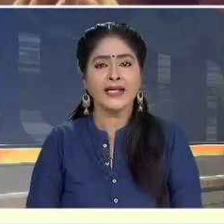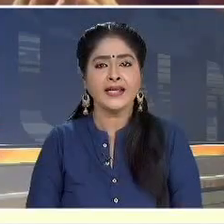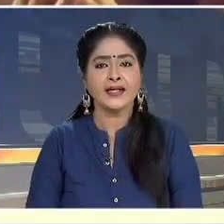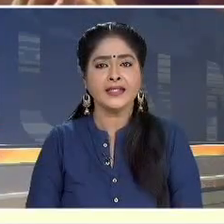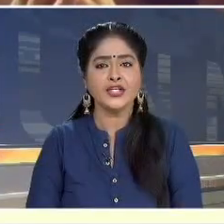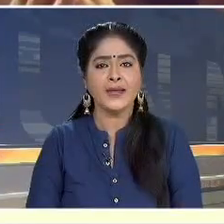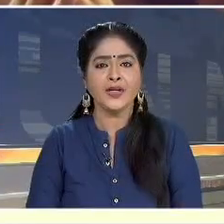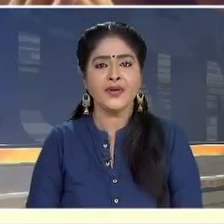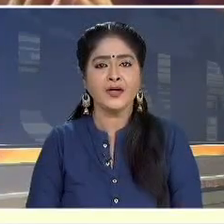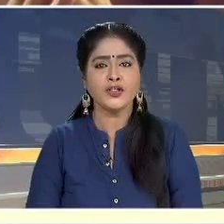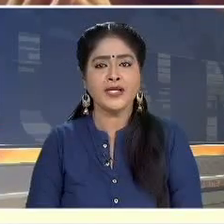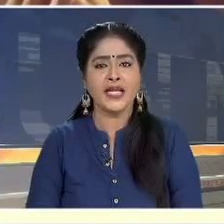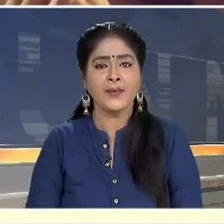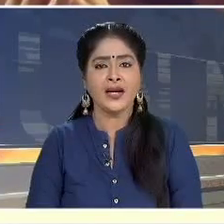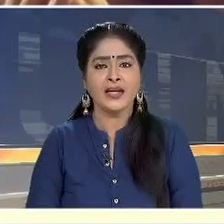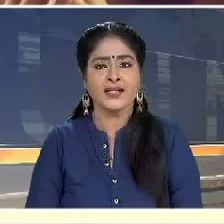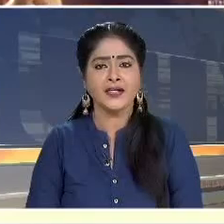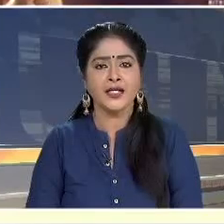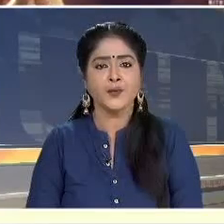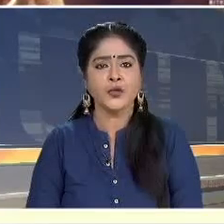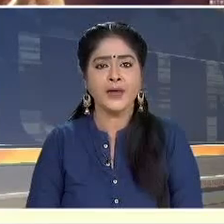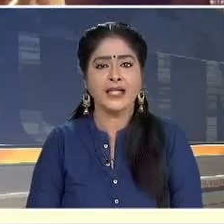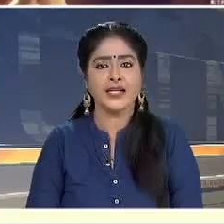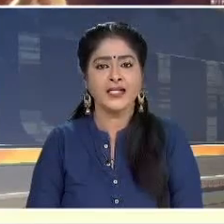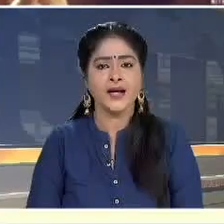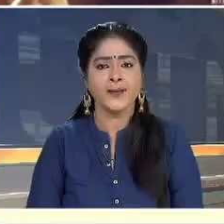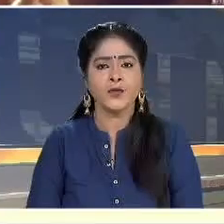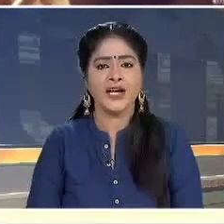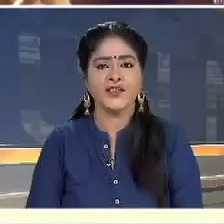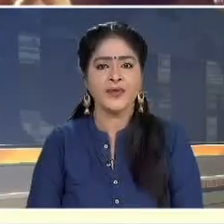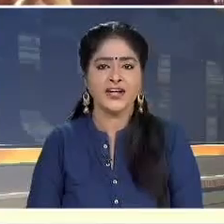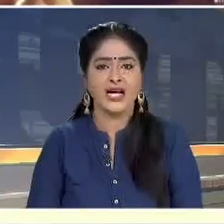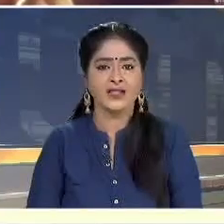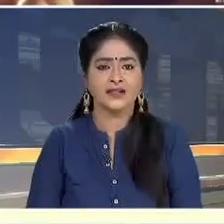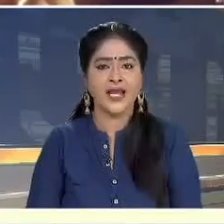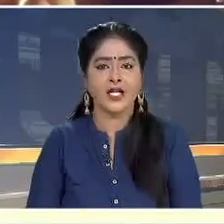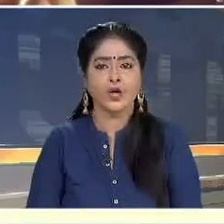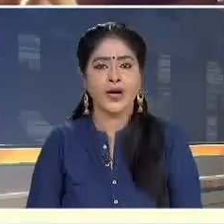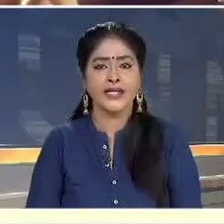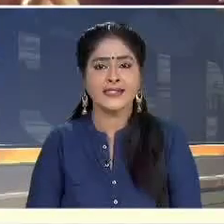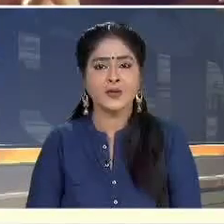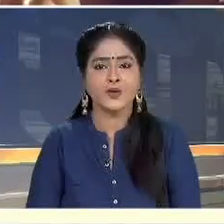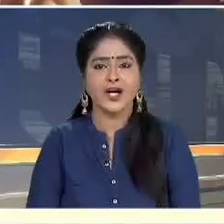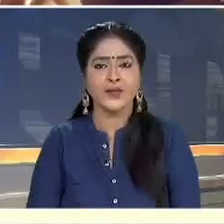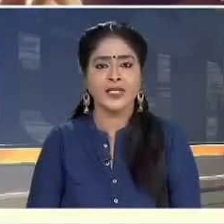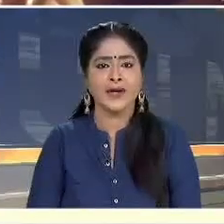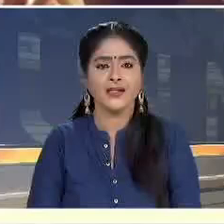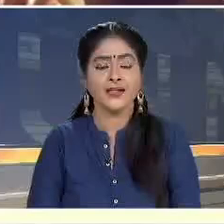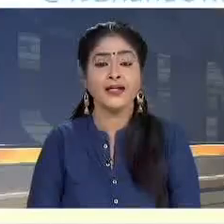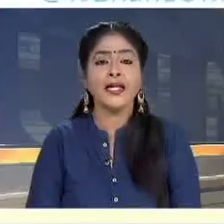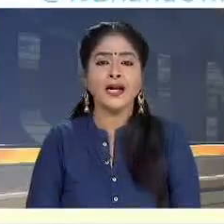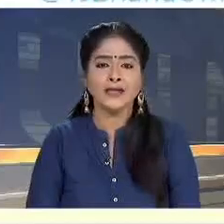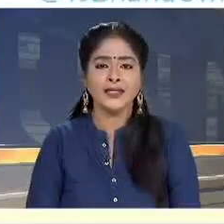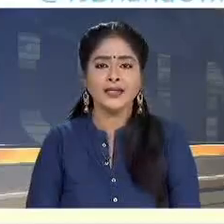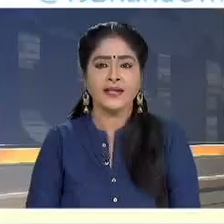கிருத்திகா உதயநிதி இயக்கத்தில் ஜெயம் ரவி மற்றும் நித்யா மேனன் இணைந்து நடிக்கும் புதிய படத்தின் அதிகாரப்பூர்வ அறிவிப்பு வெளியானது. ஏ.ஆர். ரகுமான் இசையில் உருவாகும் இந்த